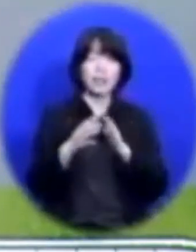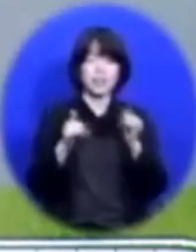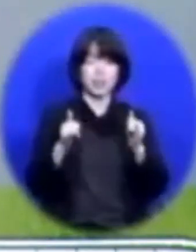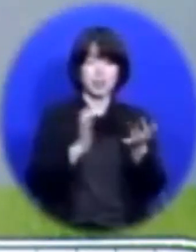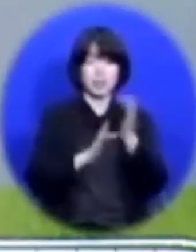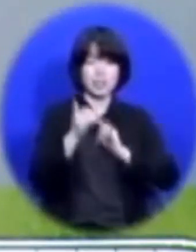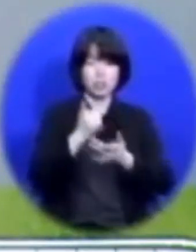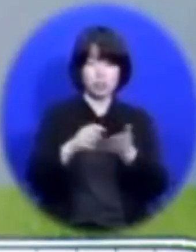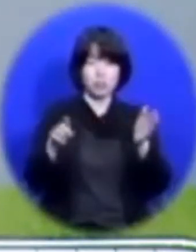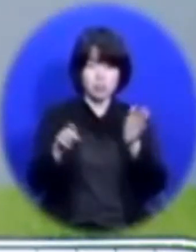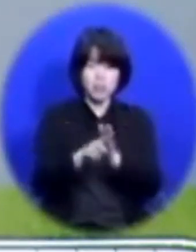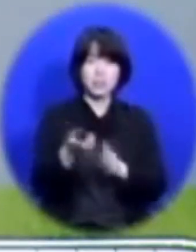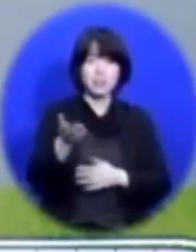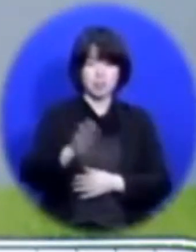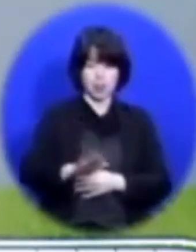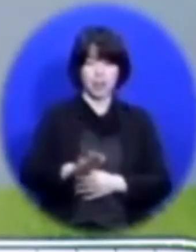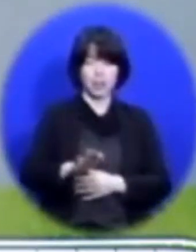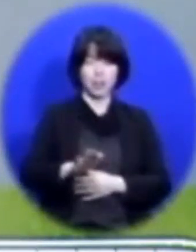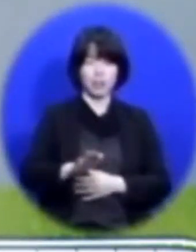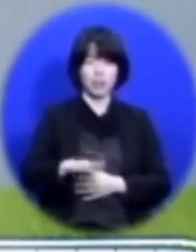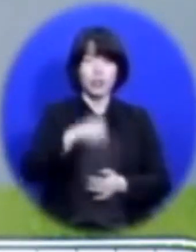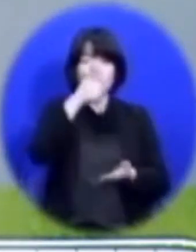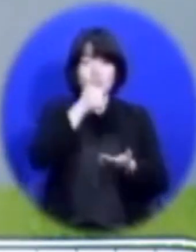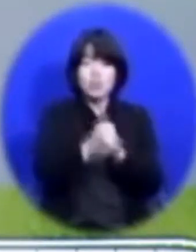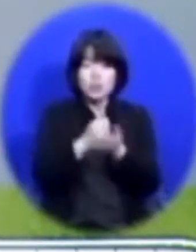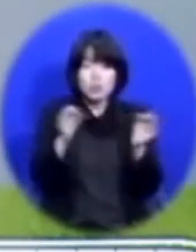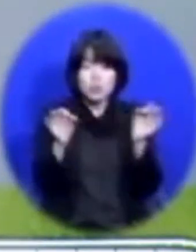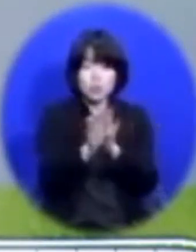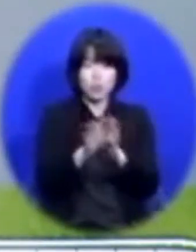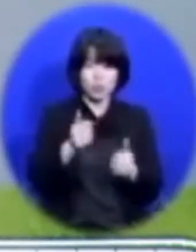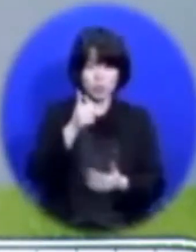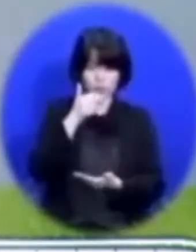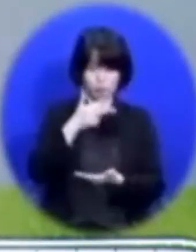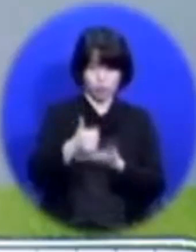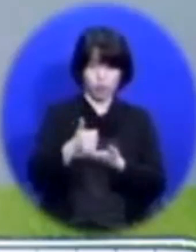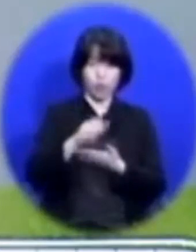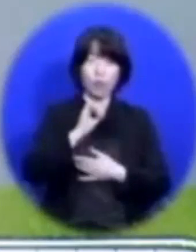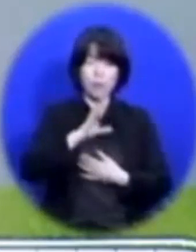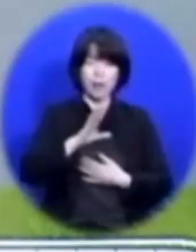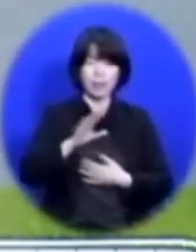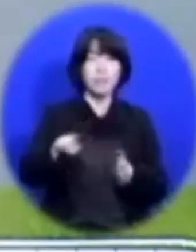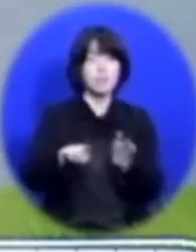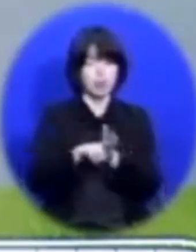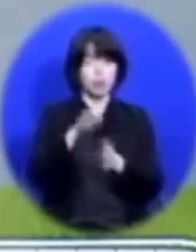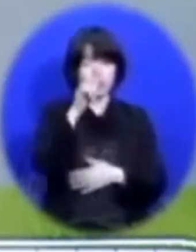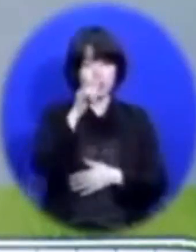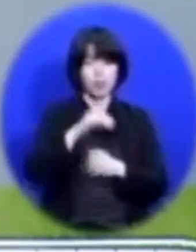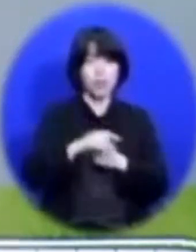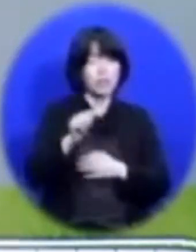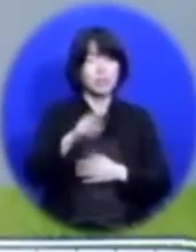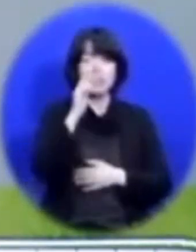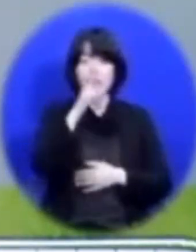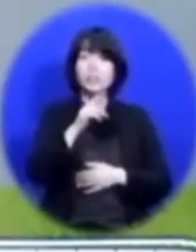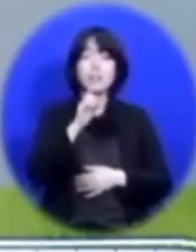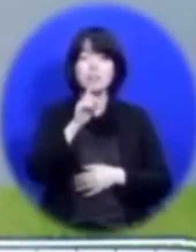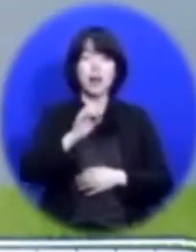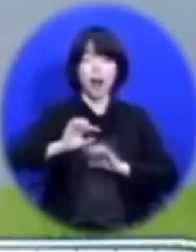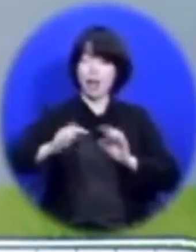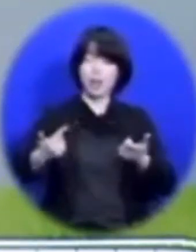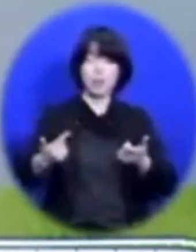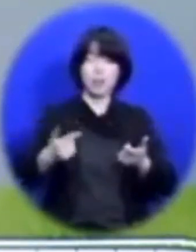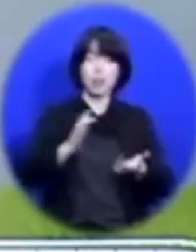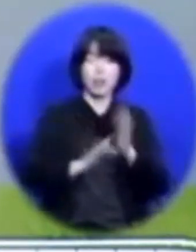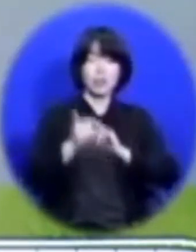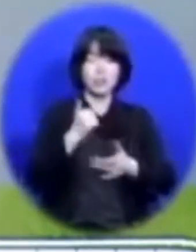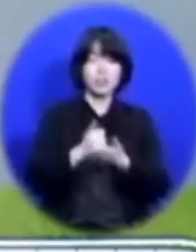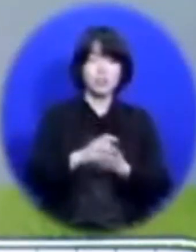를믿지만, 그들은단지속죄의주님으로서만믿습니다 .그건틀린말이아닙니다.예수님은